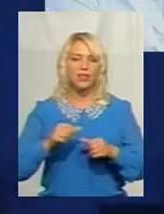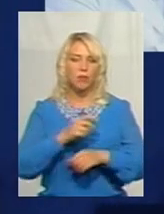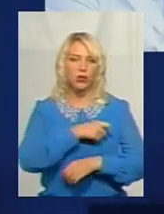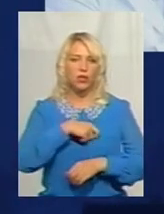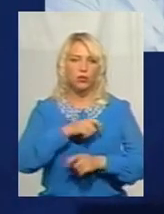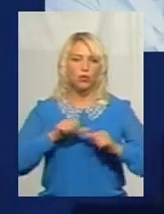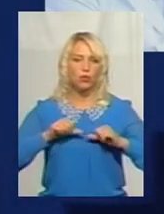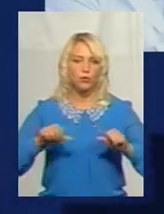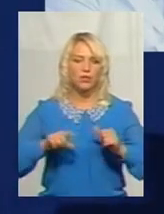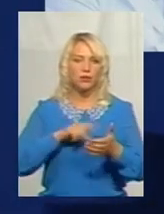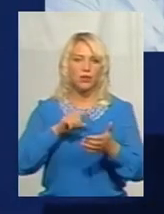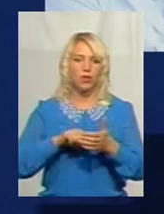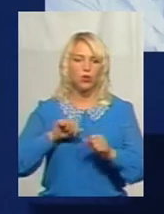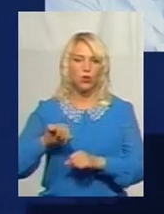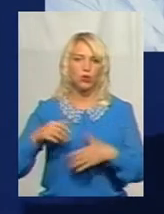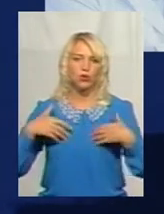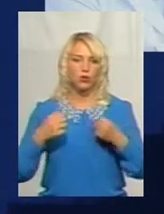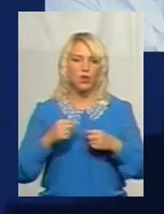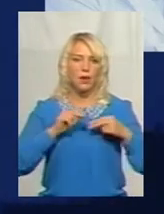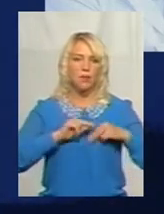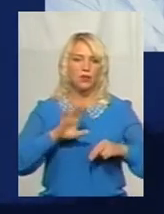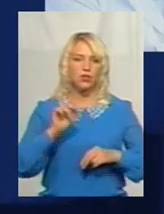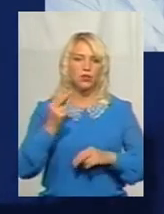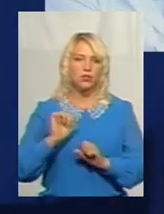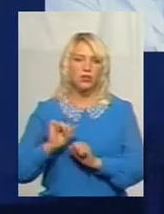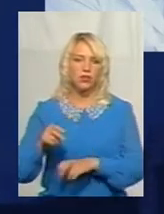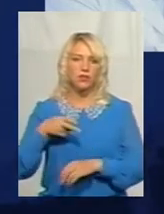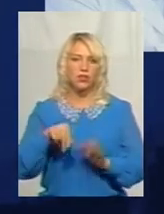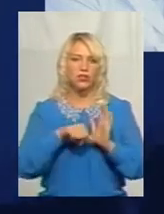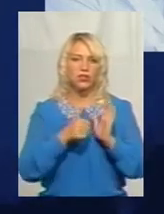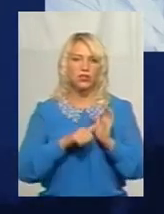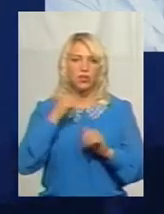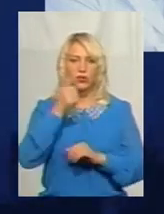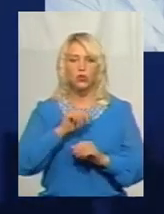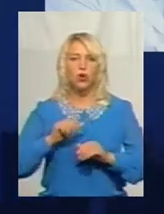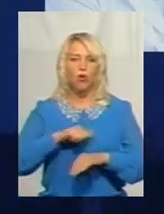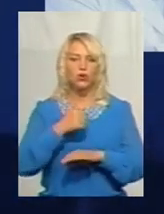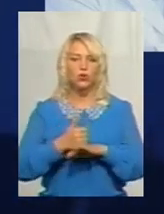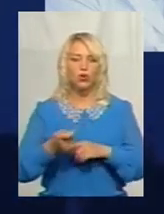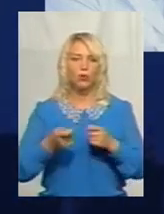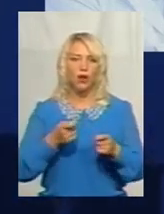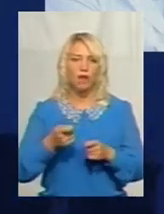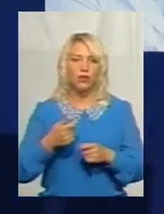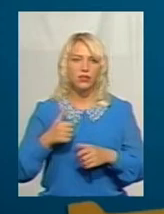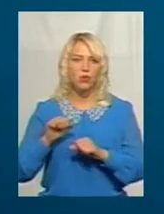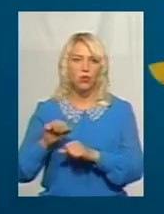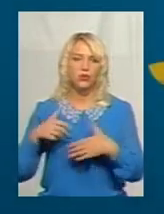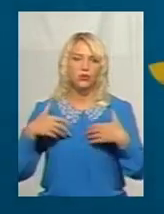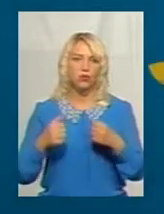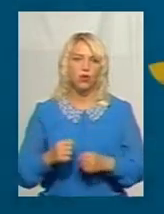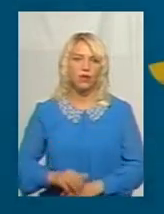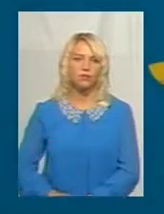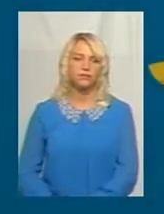з питань охорони здоров'я, праці та соцзахисту. З 2016 очолює управління охорони здоров'я.